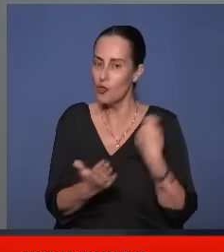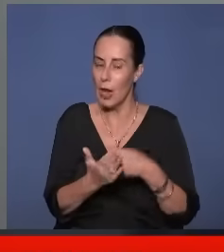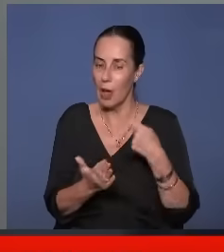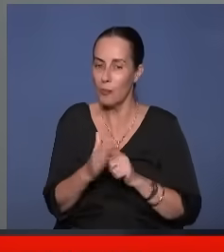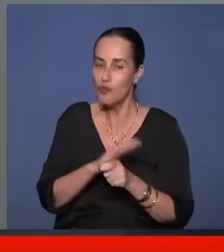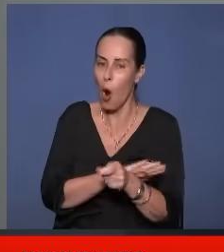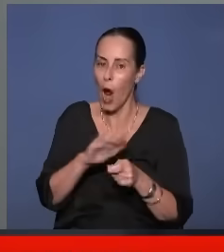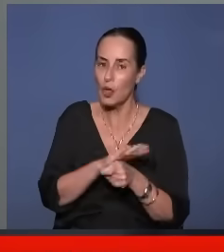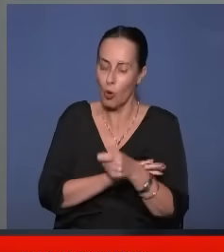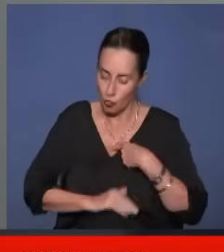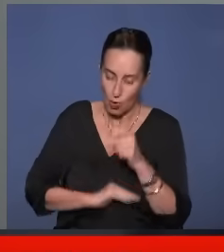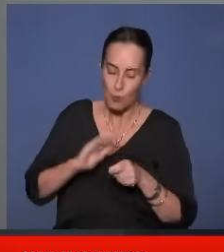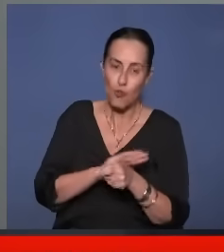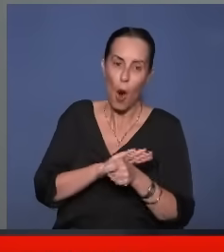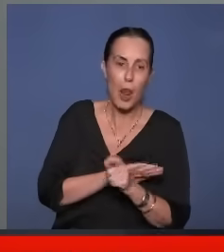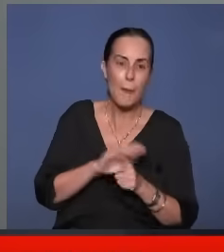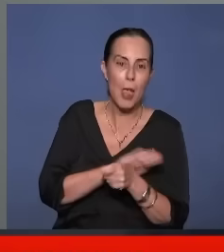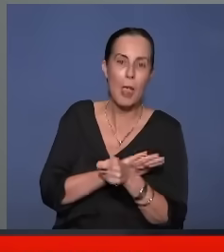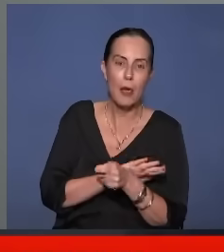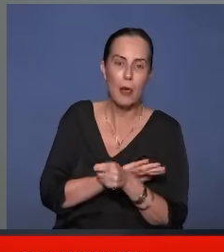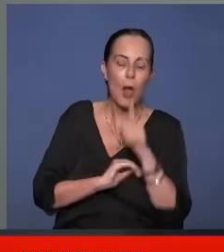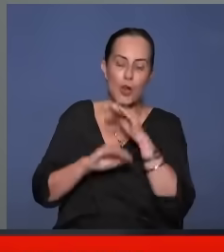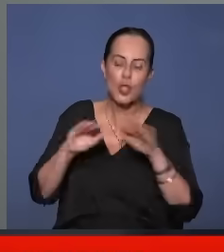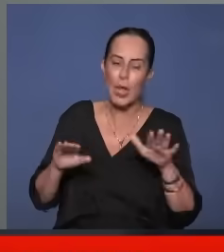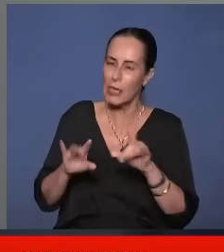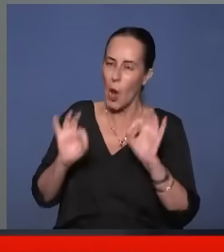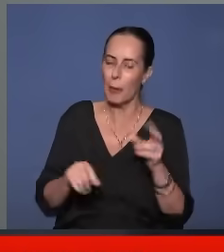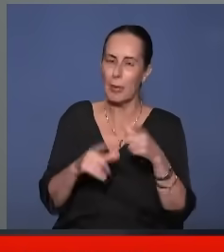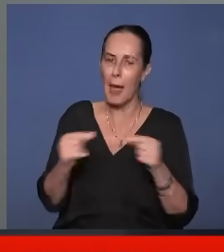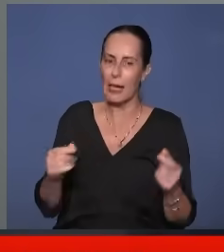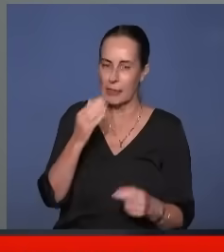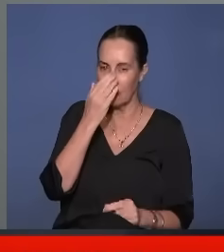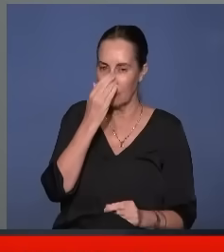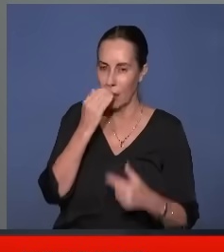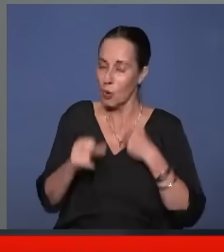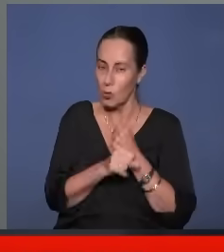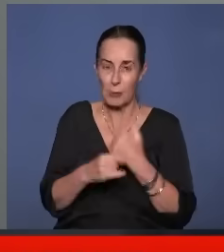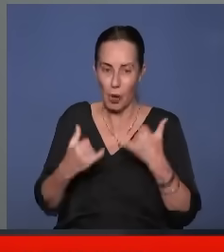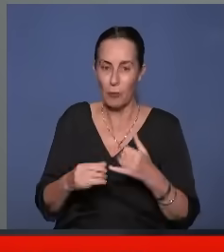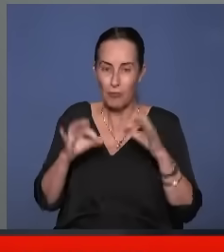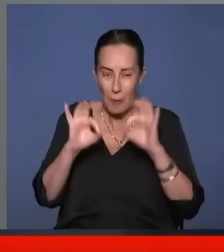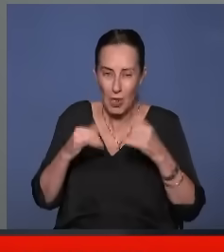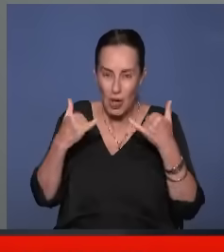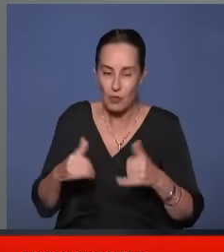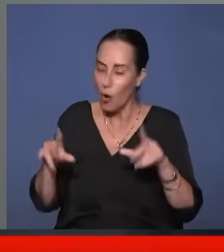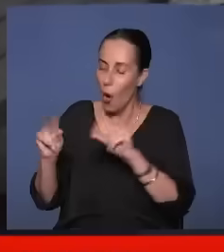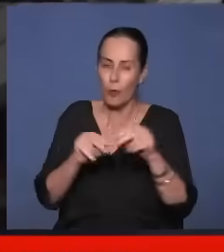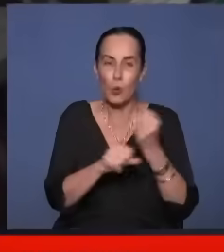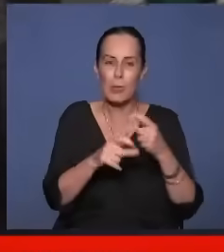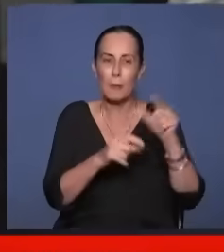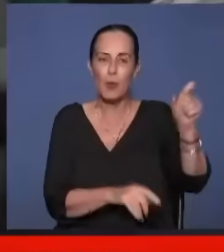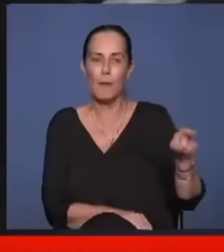שלמונים ושוחד ודמי פרוטקשן על שקט מדומה ברצועת עזה. אנחנו עושים היום, בעיצומם של ימים אלה, את אותו הדבר ביהודה